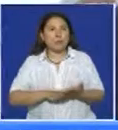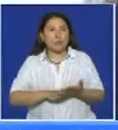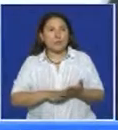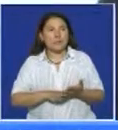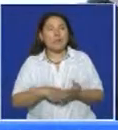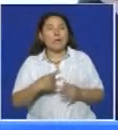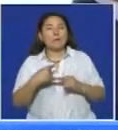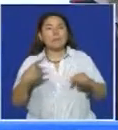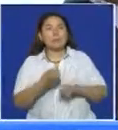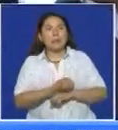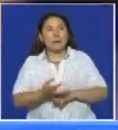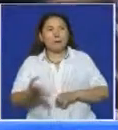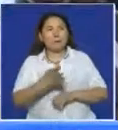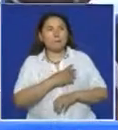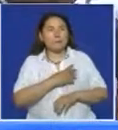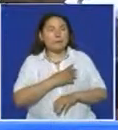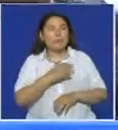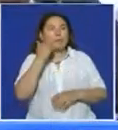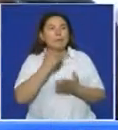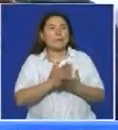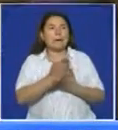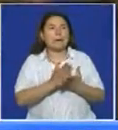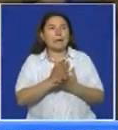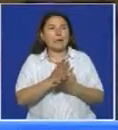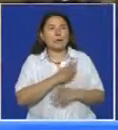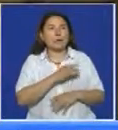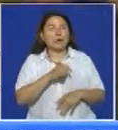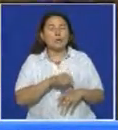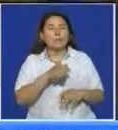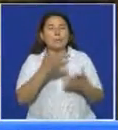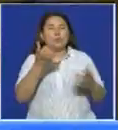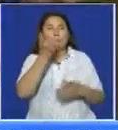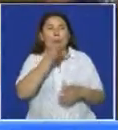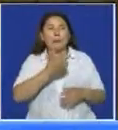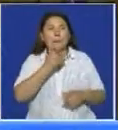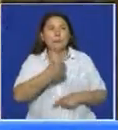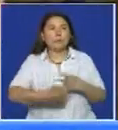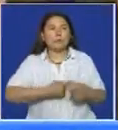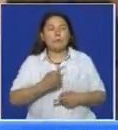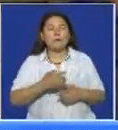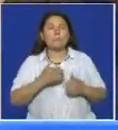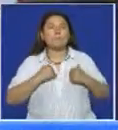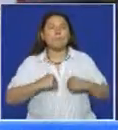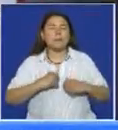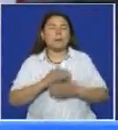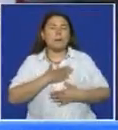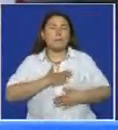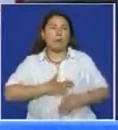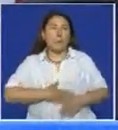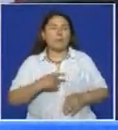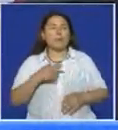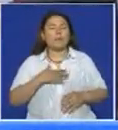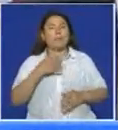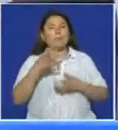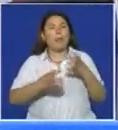накрыт щедрый дастархан во всех обращениях к ветеранам красной нитью проходила чувство огромной благодарностью потомков за мир и покой на нашей планете в свою